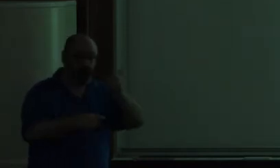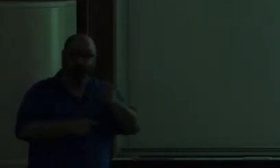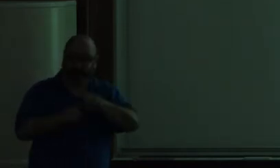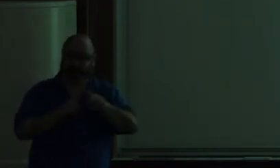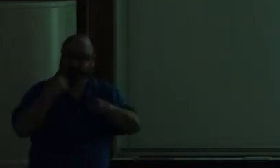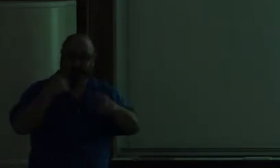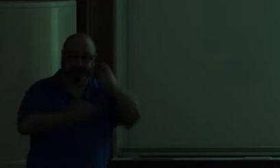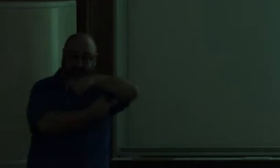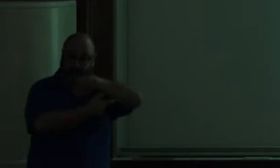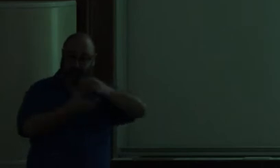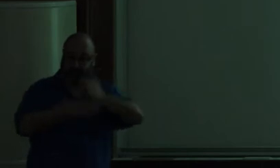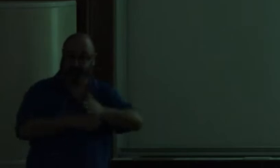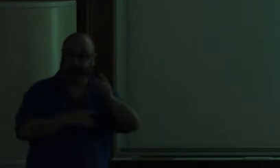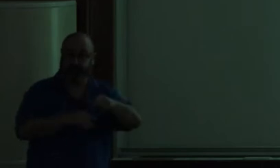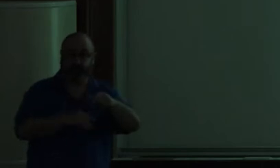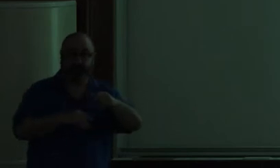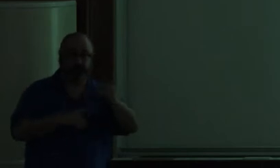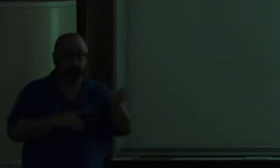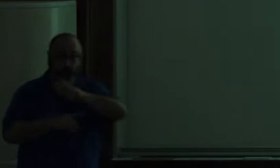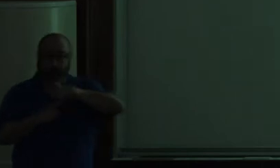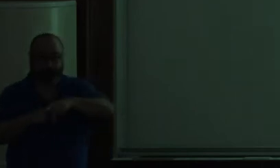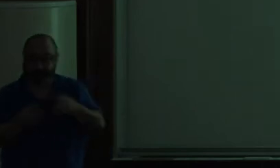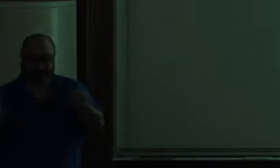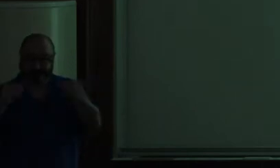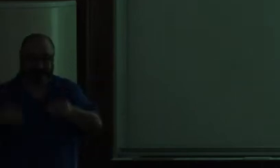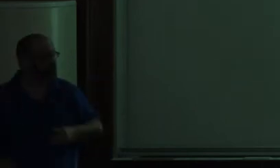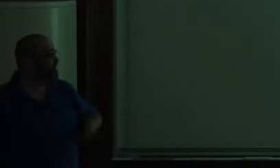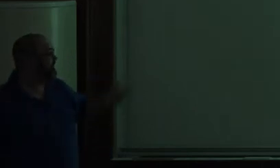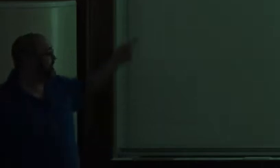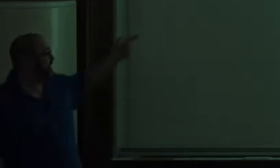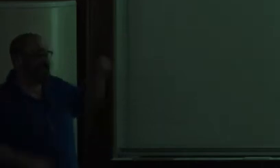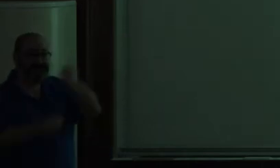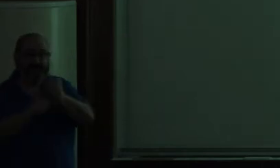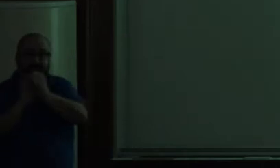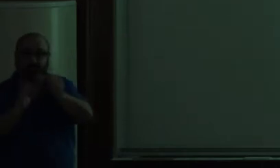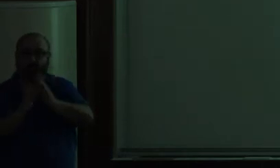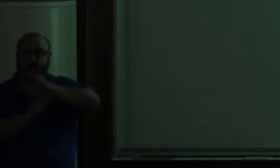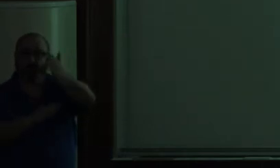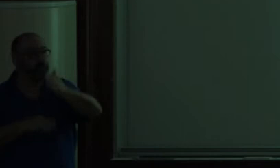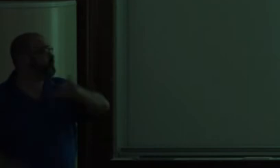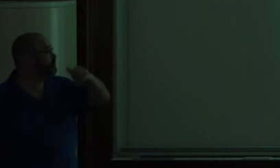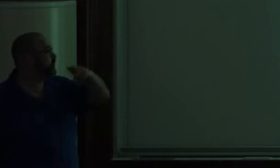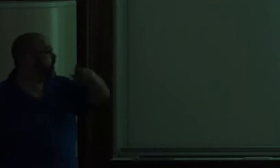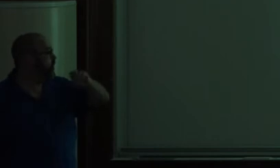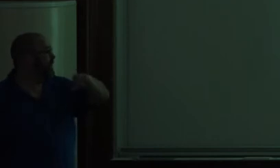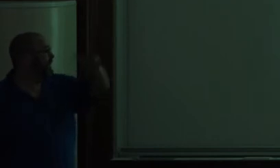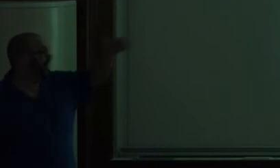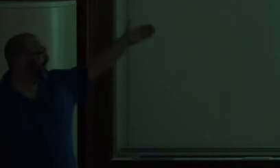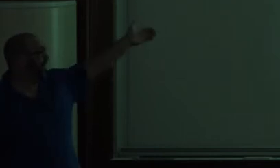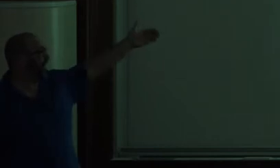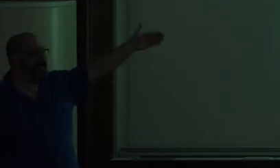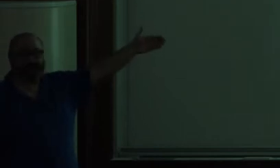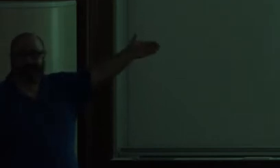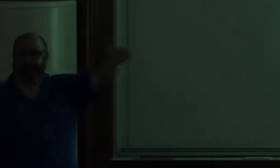va utiliser bah, ces outils pour construire d'autres outils. Et donc, bah, si vous installez des bibliothèques extérieures, Django, SQL, Alchemy, Penny, donc d'une